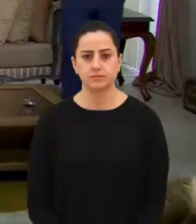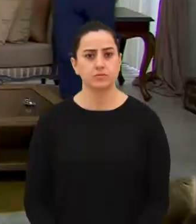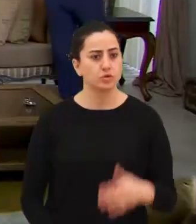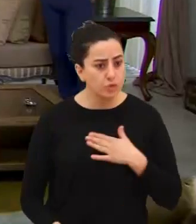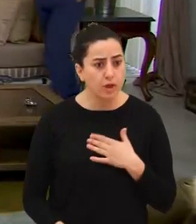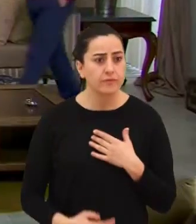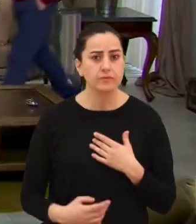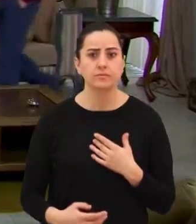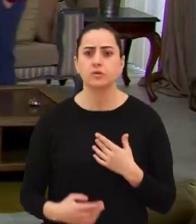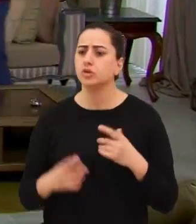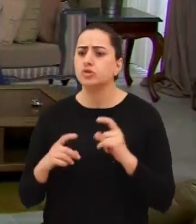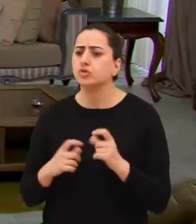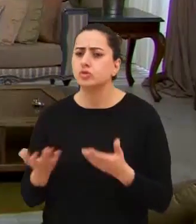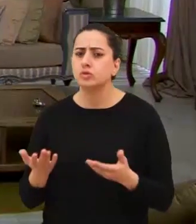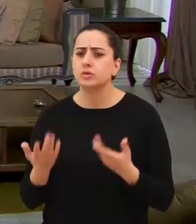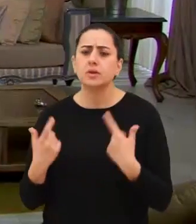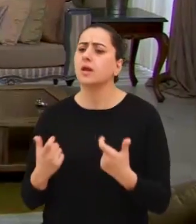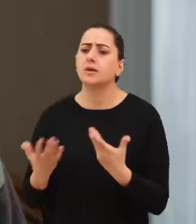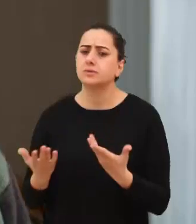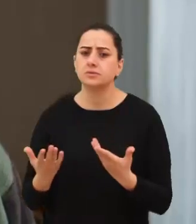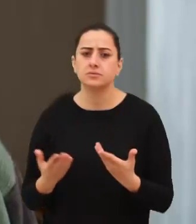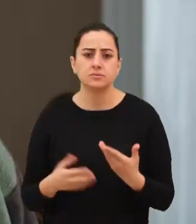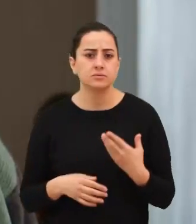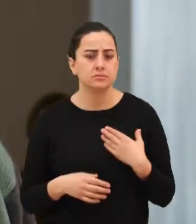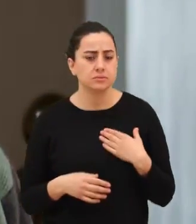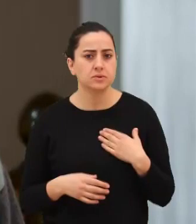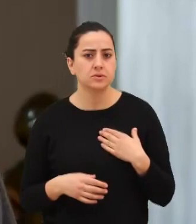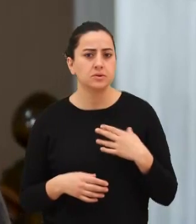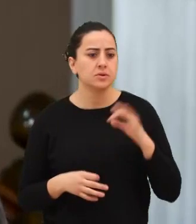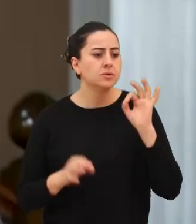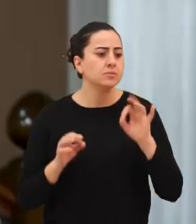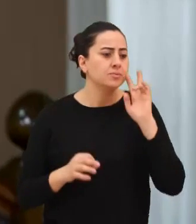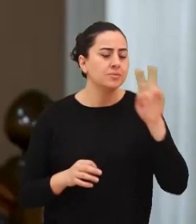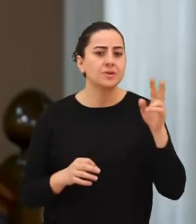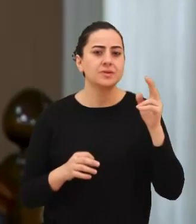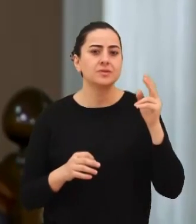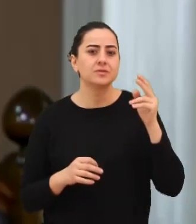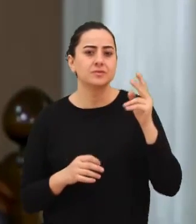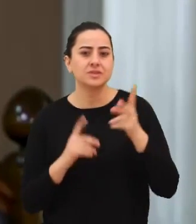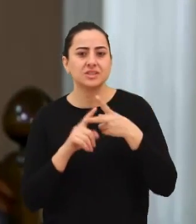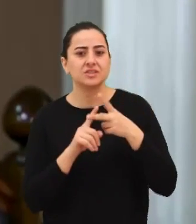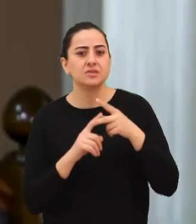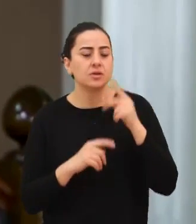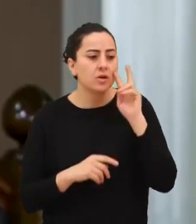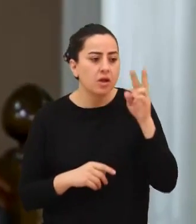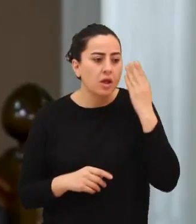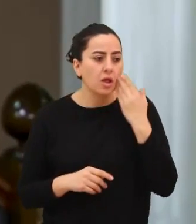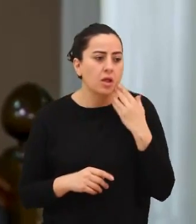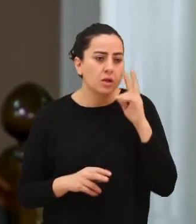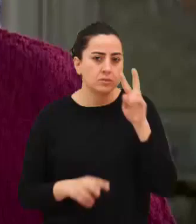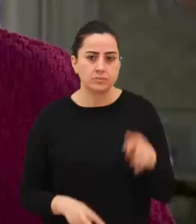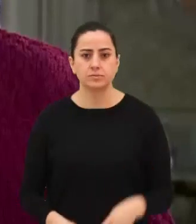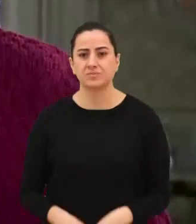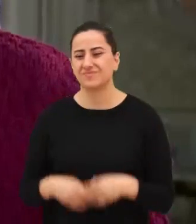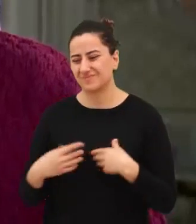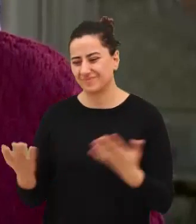Buyurun efendim. Şükrü. Neredesin Şükrü? Efendim Semat'ta ikiye bakıyordum. Onun trene baktığı gibi ben de ona zevkle ve şevkle bakıyordum